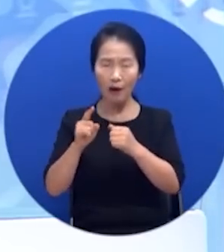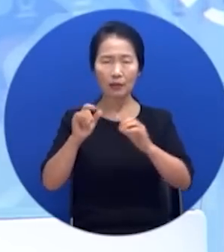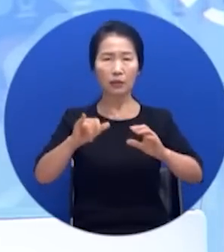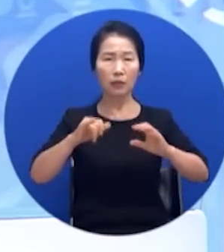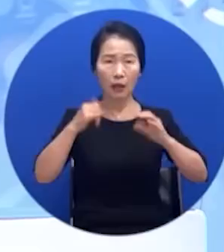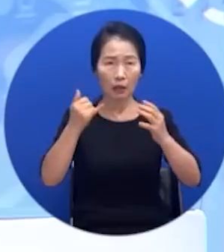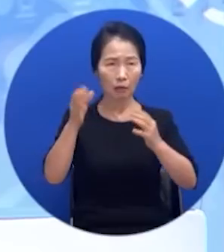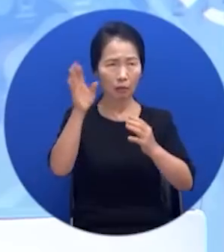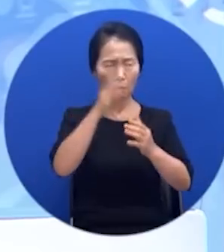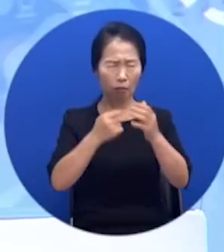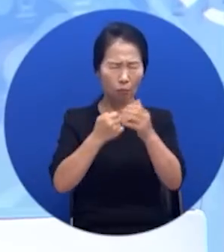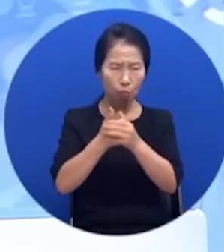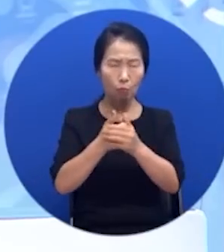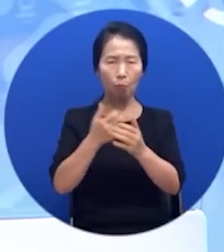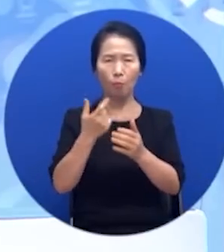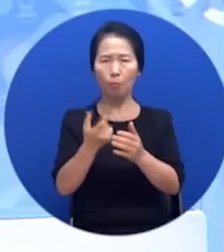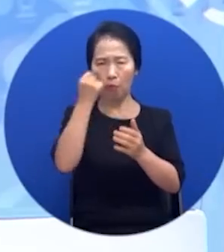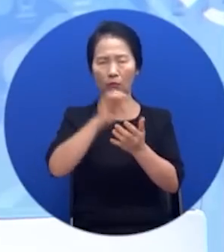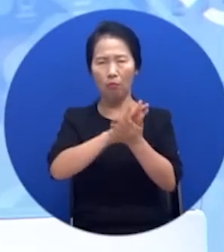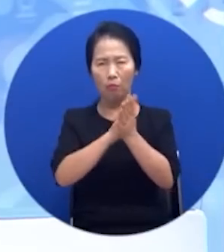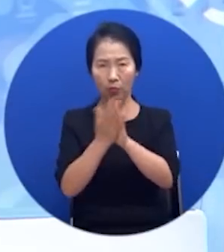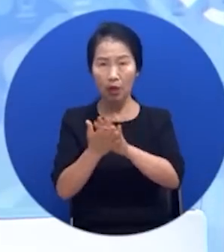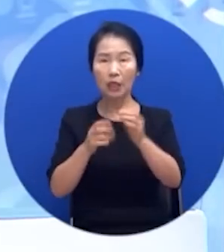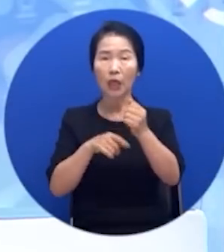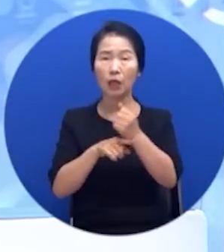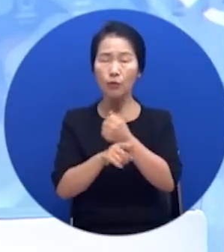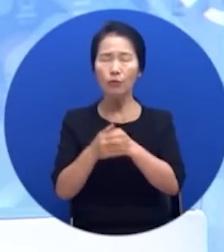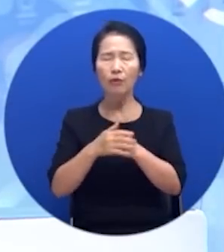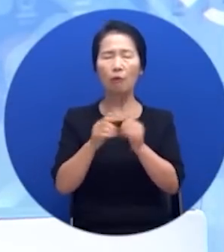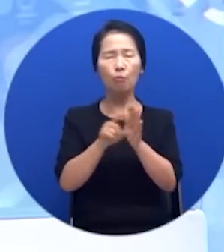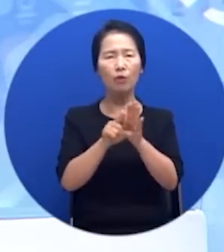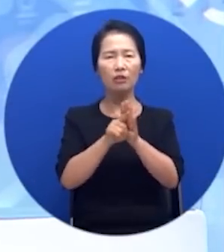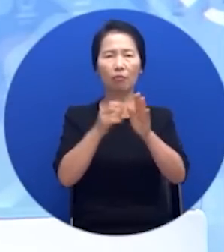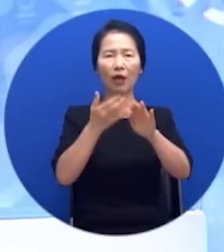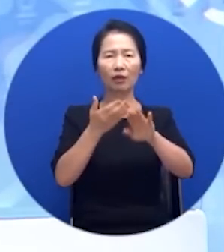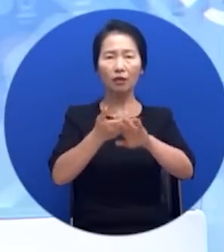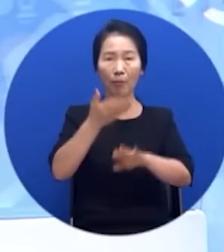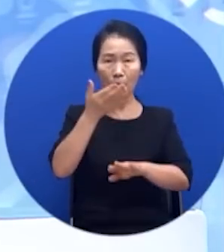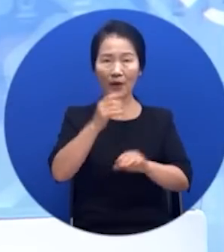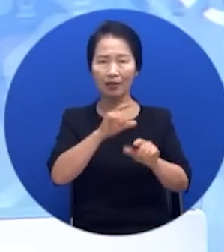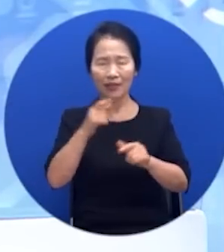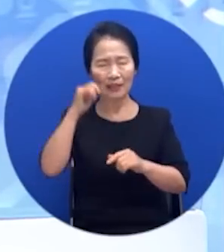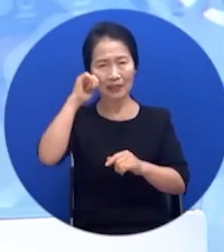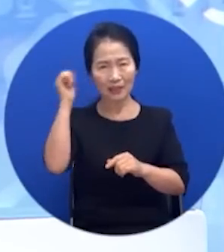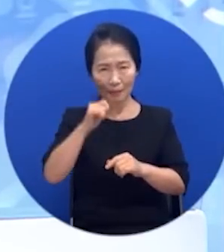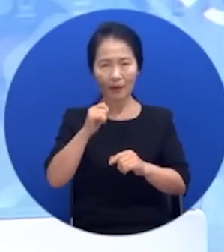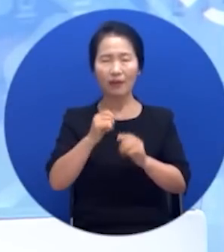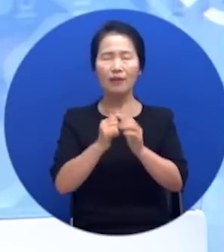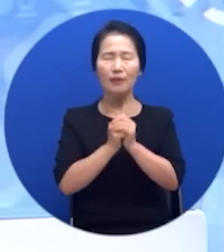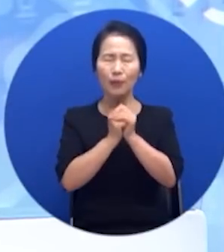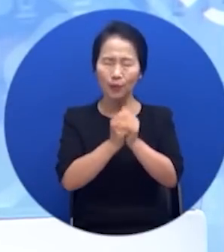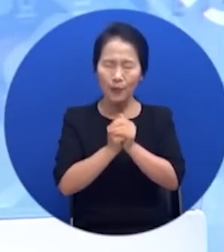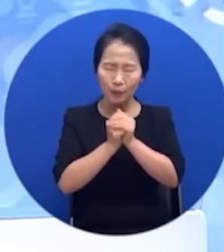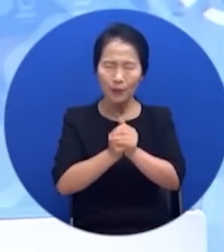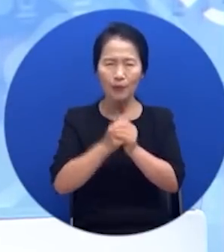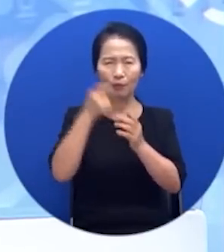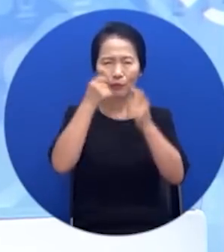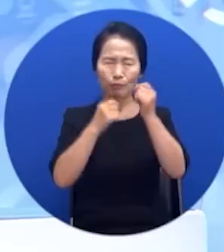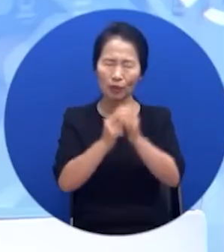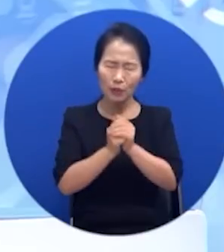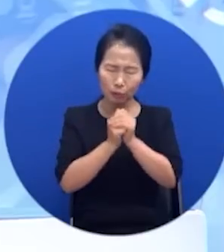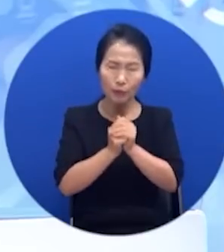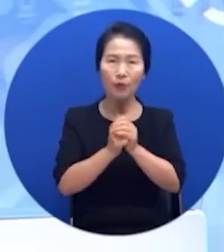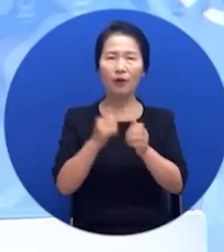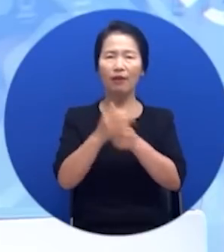수 있었던 것은 우리 믿음의 선배들의 새벽마다 눈물 어린 기도에 하나님께서